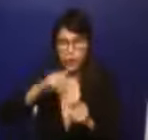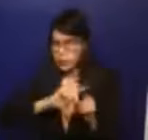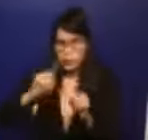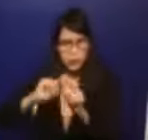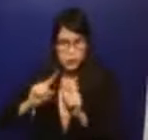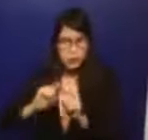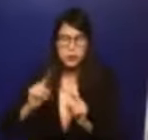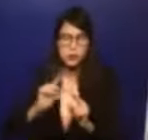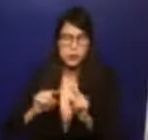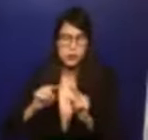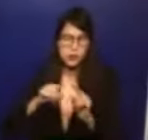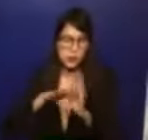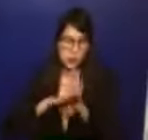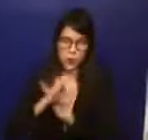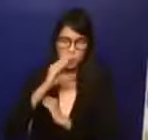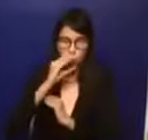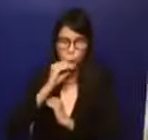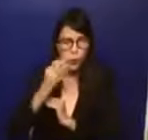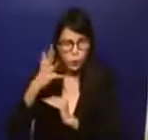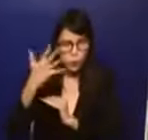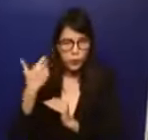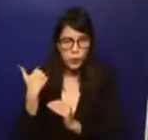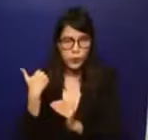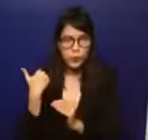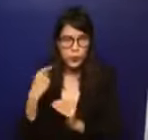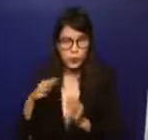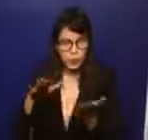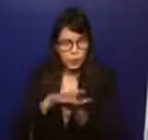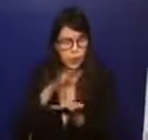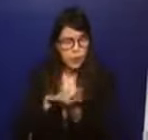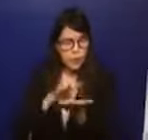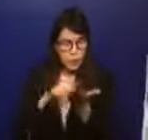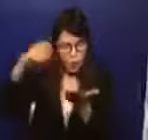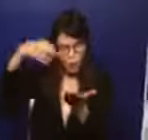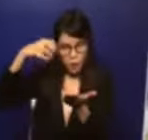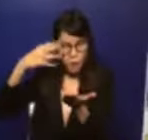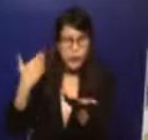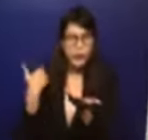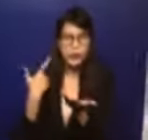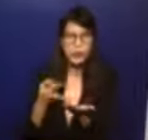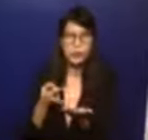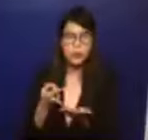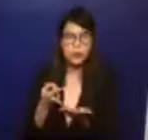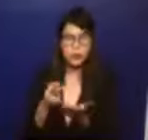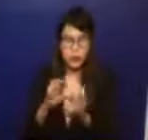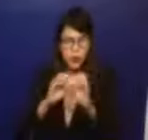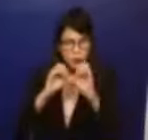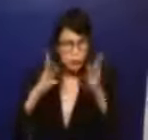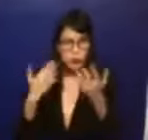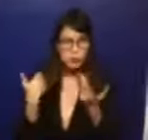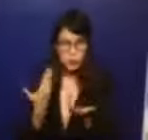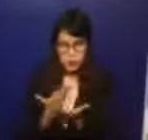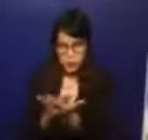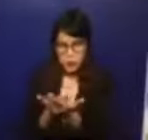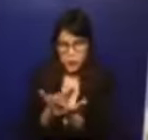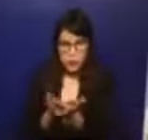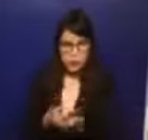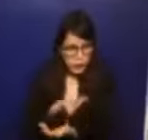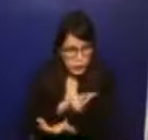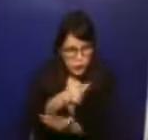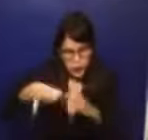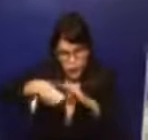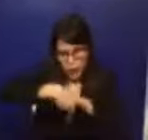มากมายที่ดิฉันไม่ได้พูดถึงเพราะว่ามันไม่ได้มีบินค่าไฟฟ้าที่จะเห็นได้ชัดนะคะท่านจะแอบให้อะไรกันมากกว่านี้มากมาย